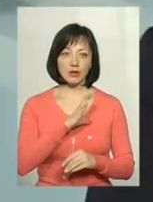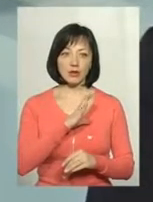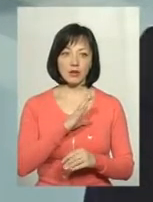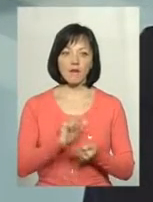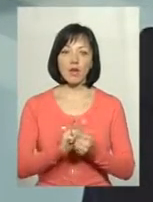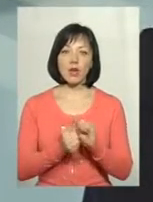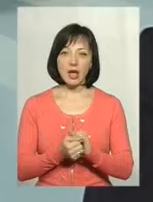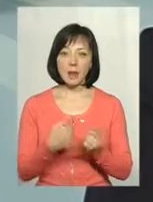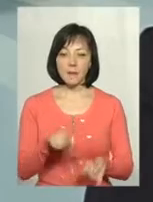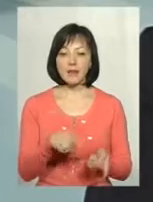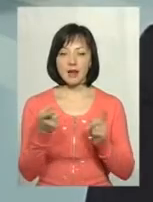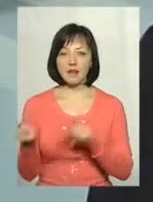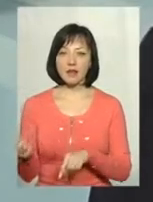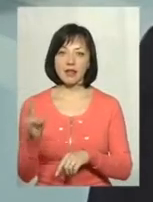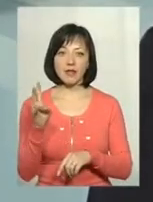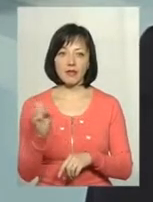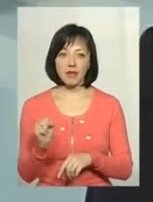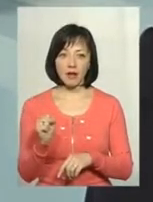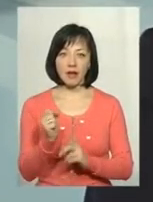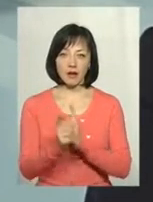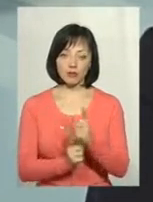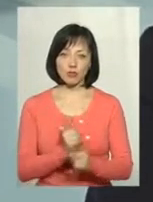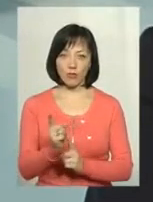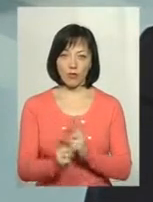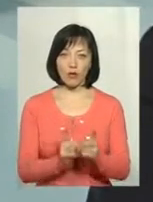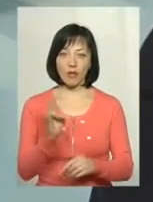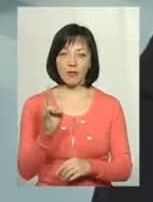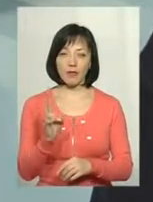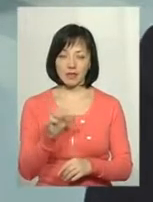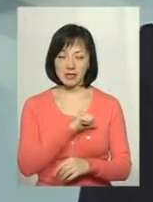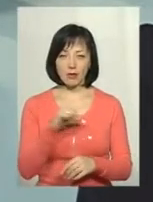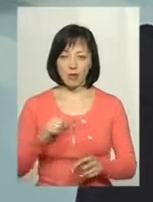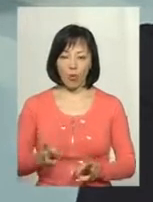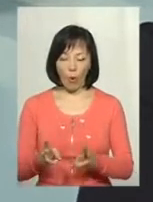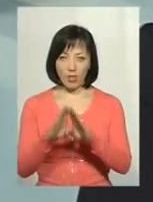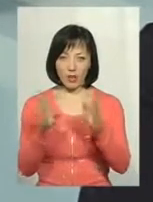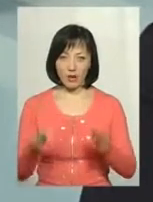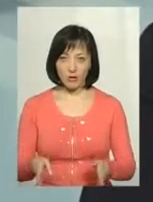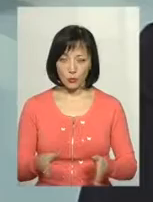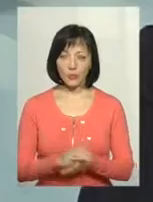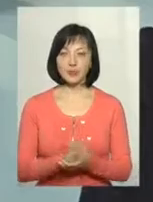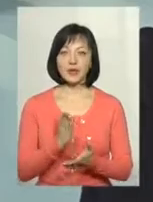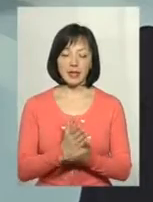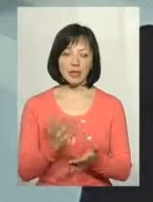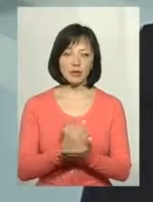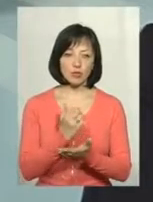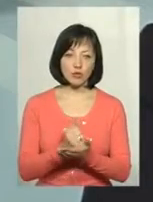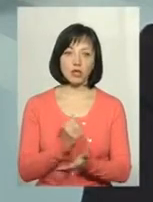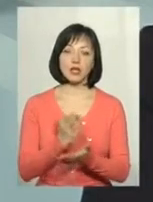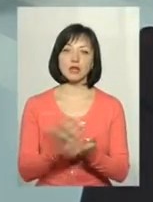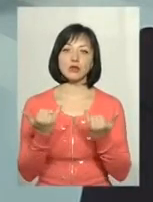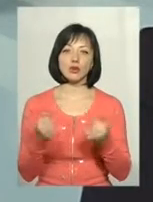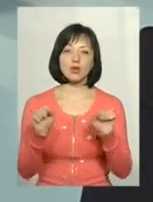опалювалось вугіллям, а ми перевели і реконструювали саму котельню. Тобто є здобутки, є